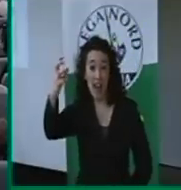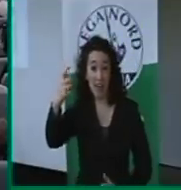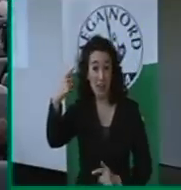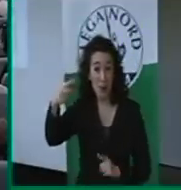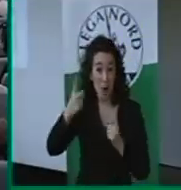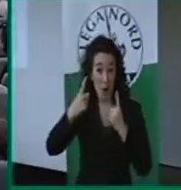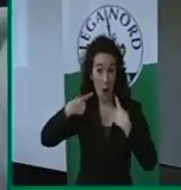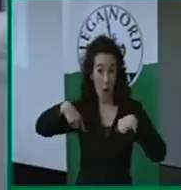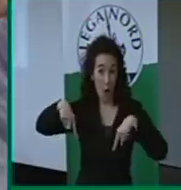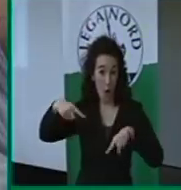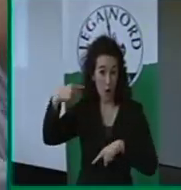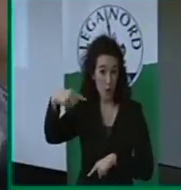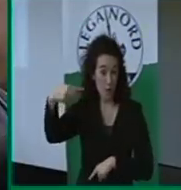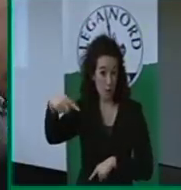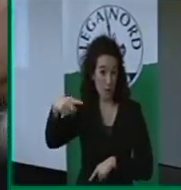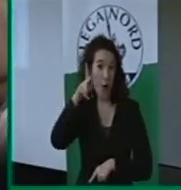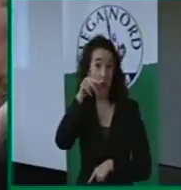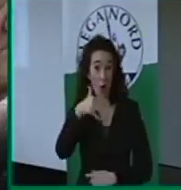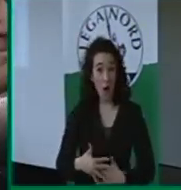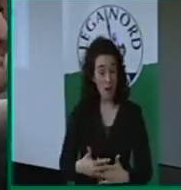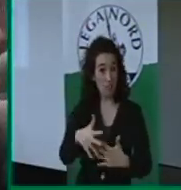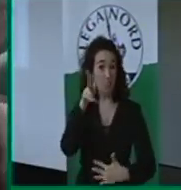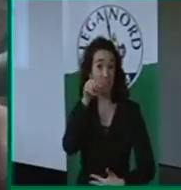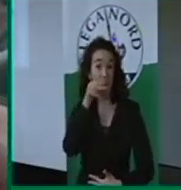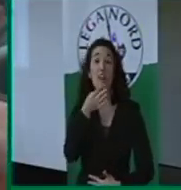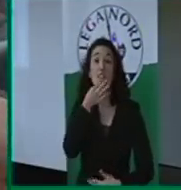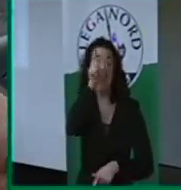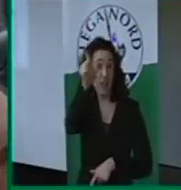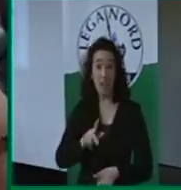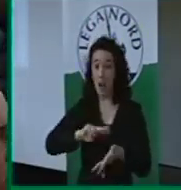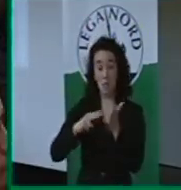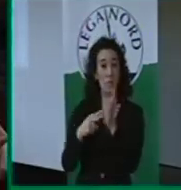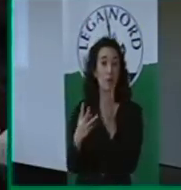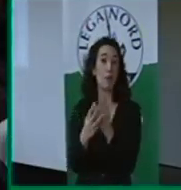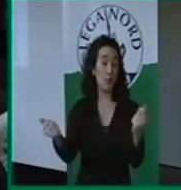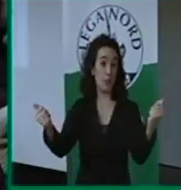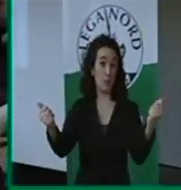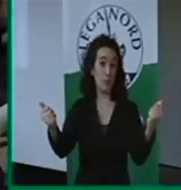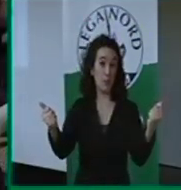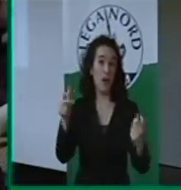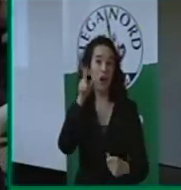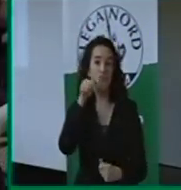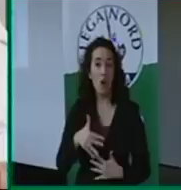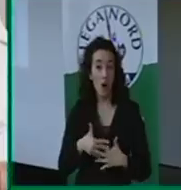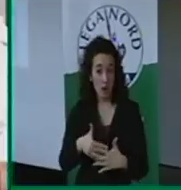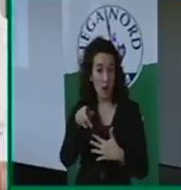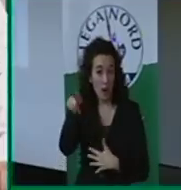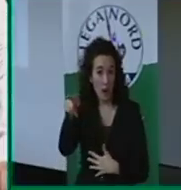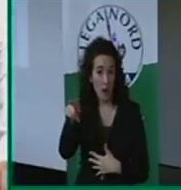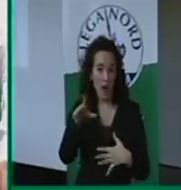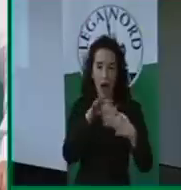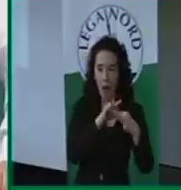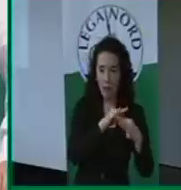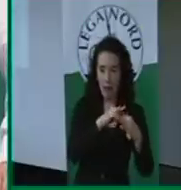incinta quindi i problemi dell'Italia sono risolti fa niente se poi la donna incinta è amica